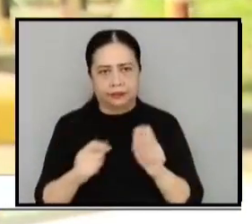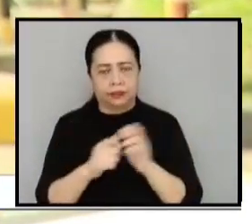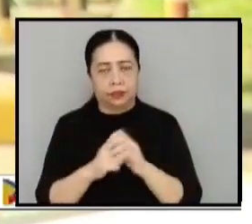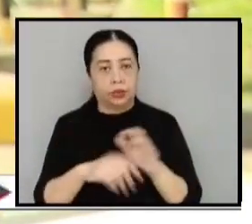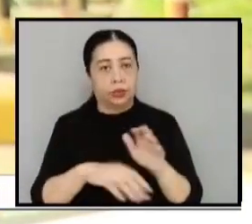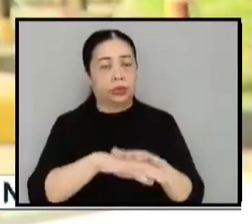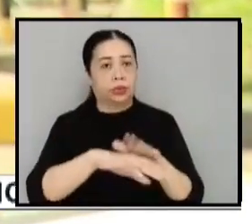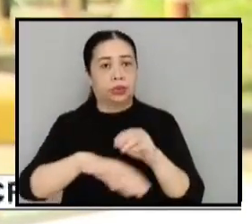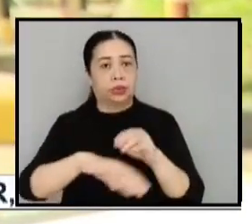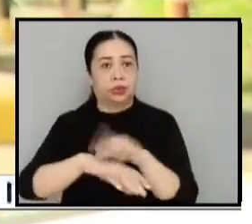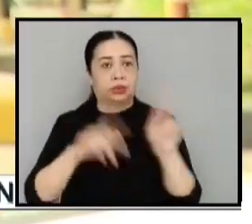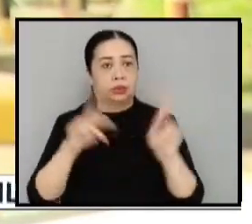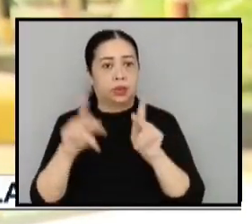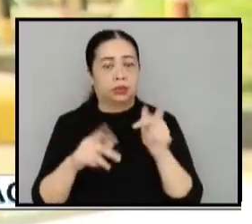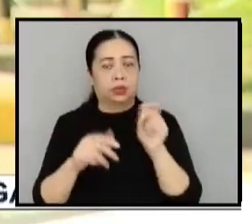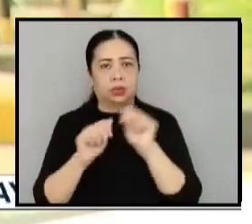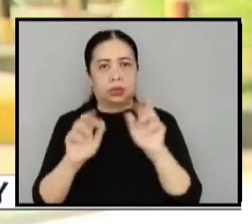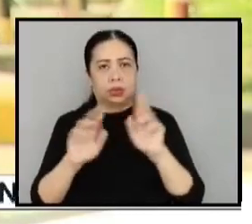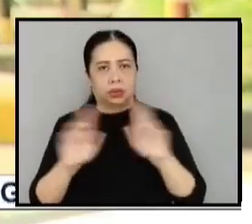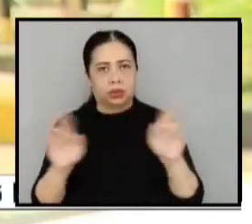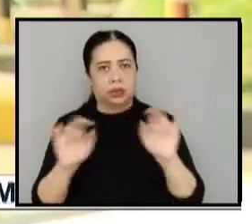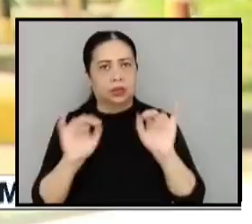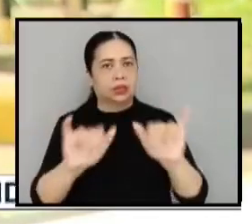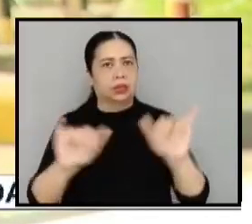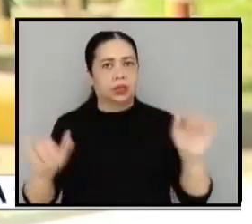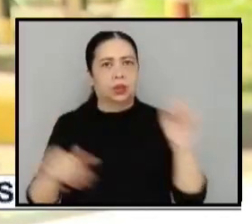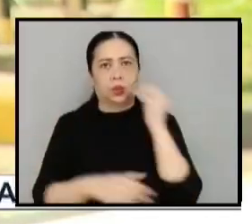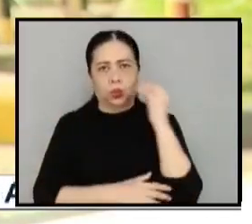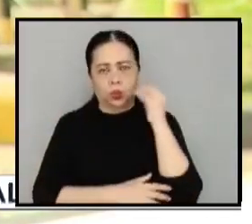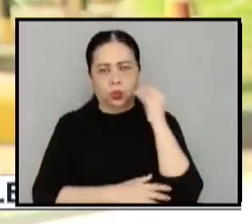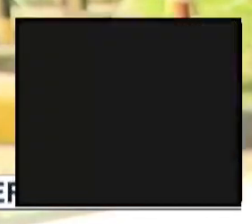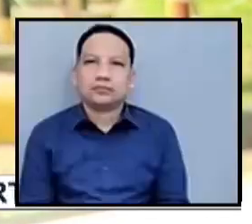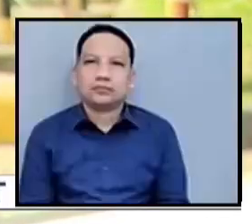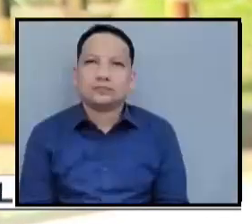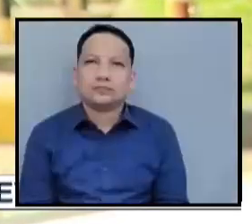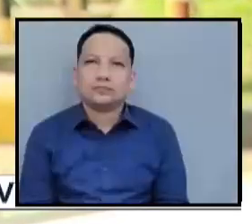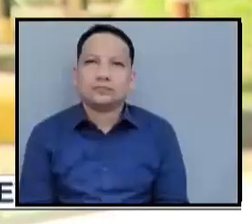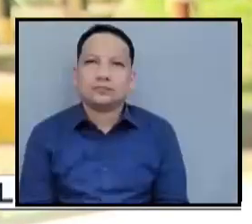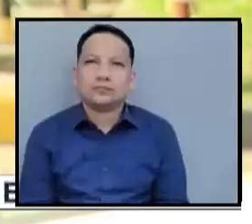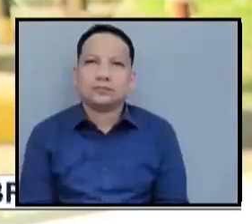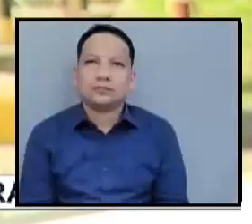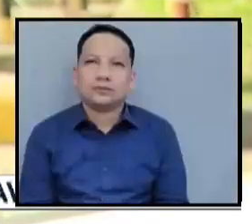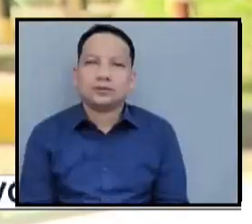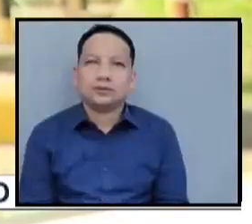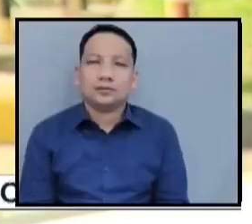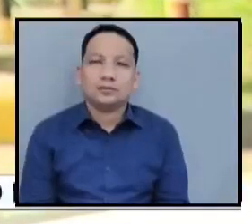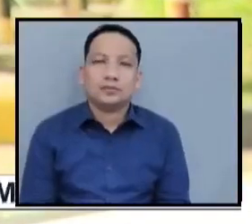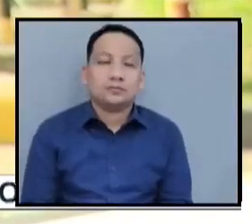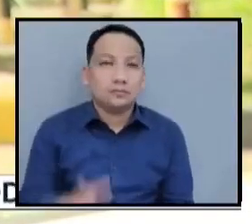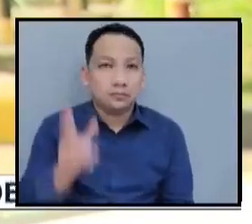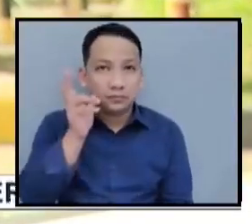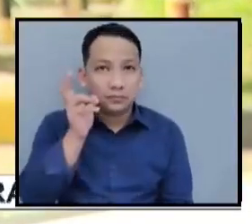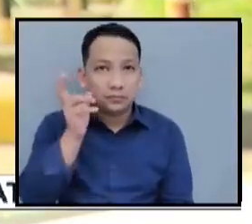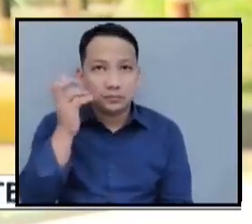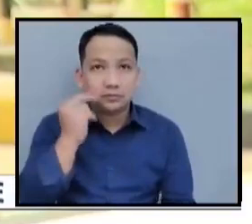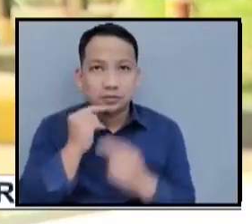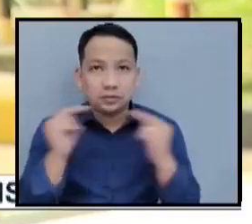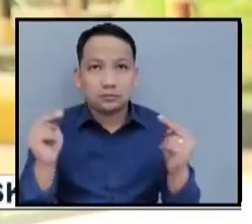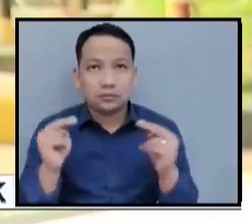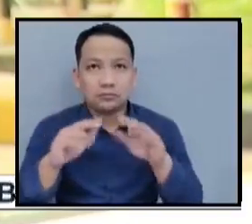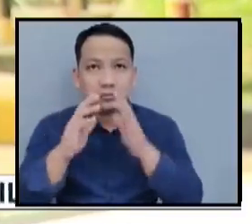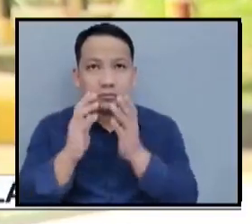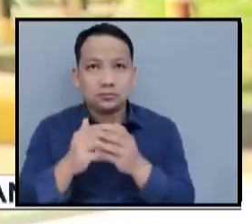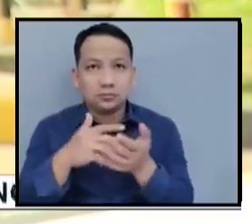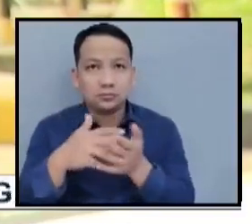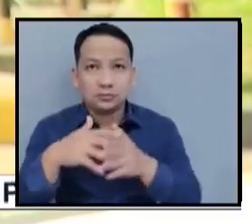ang publiko na maging alerto at manatili sa loob ng bahay. Makinig ng balita kapag nananalasan ng bagyo at kapag humina naman na ang ulan at ang hangin ay huwag